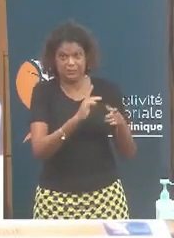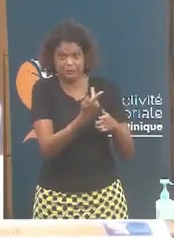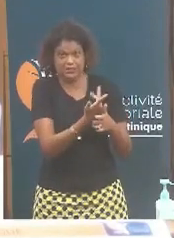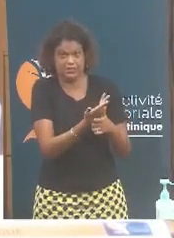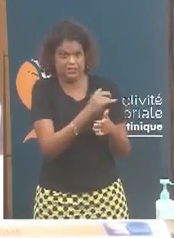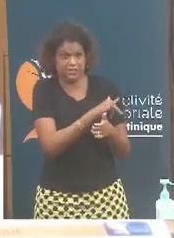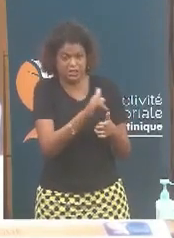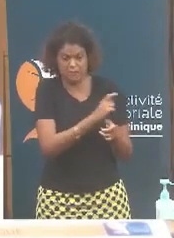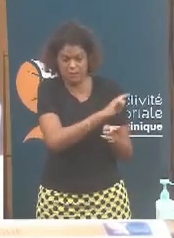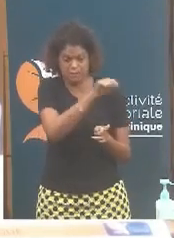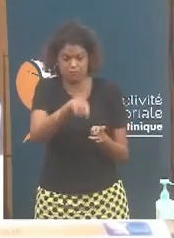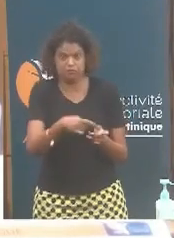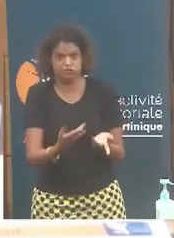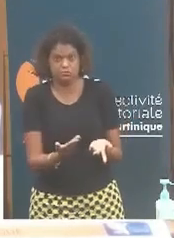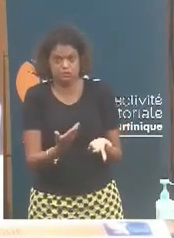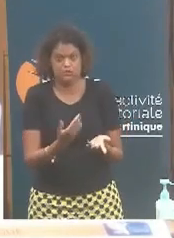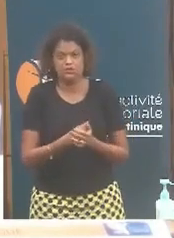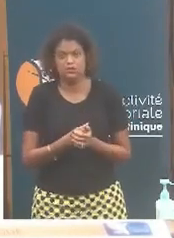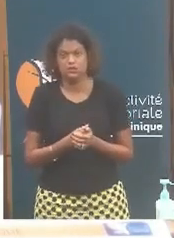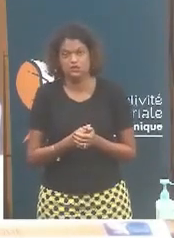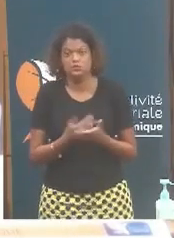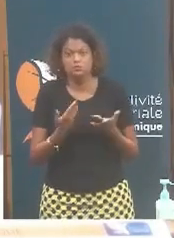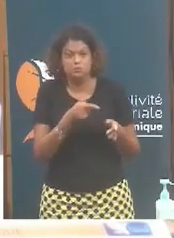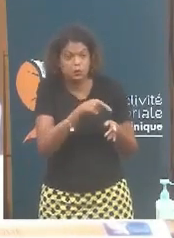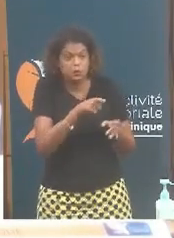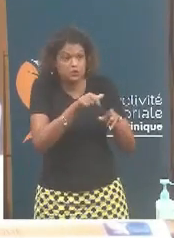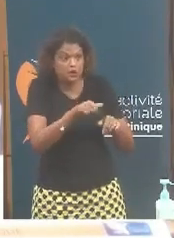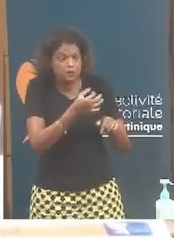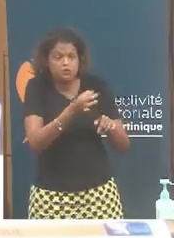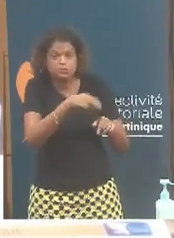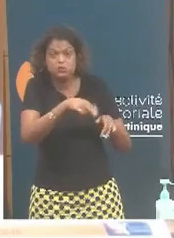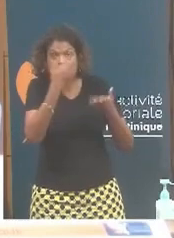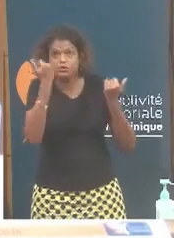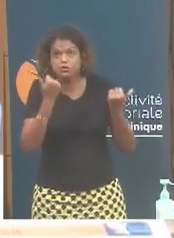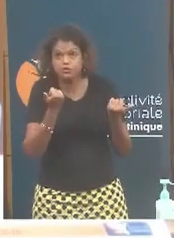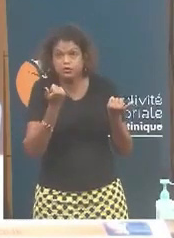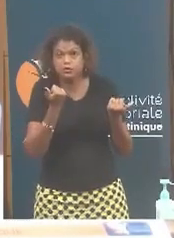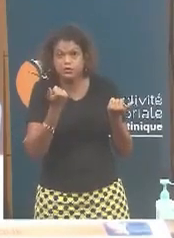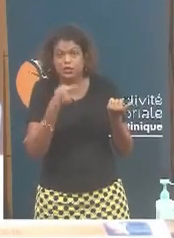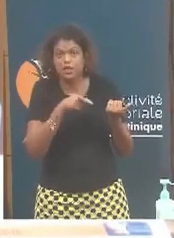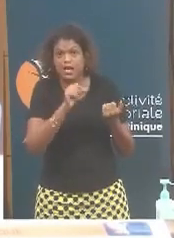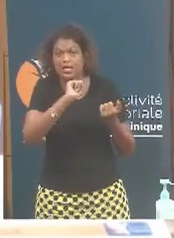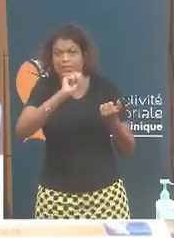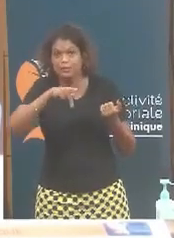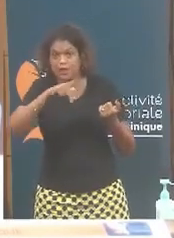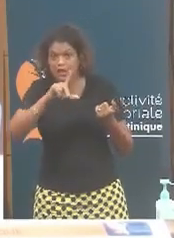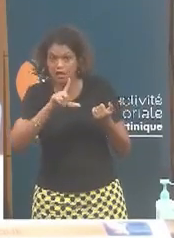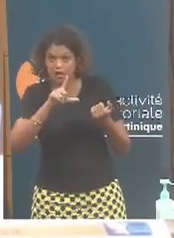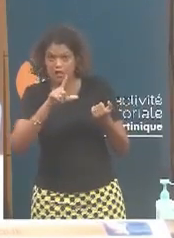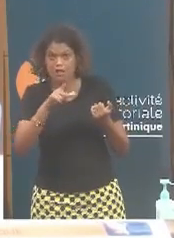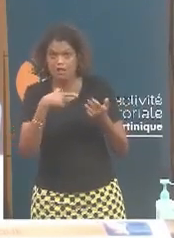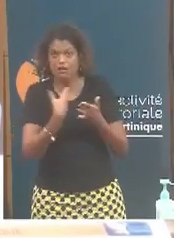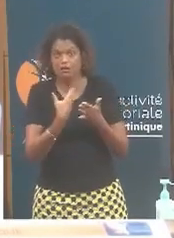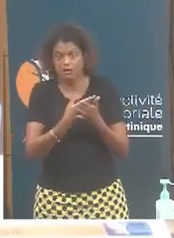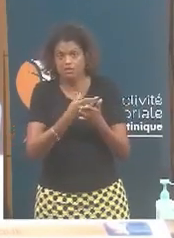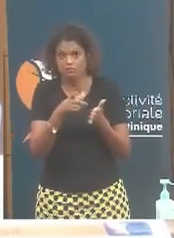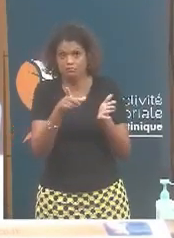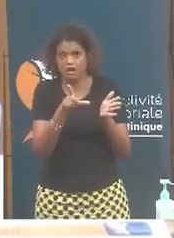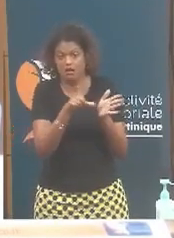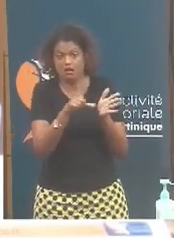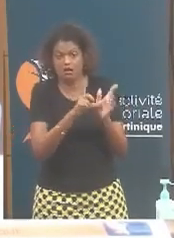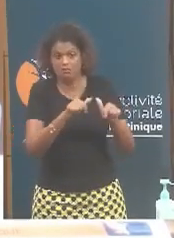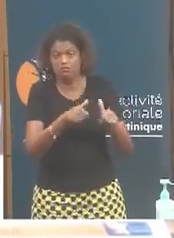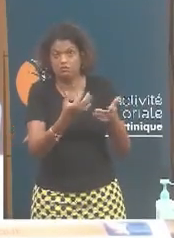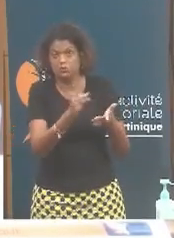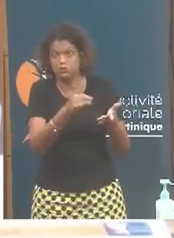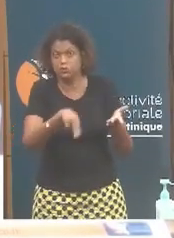conseil d'administration. Alors, est-ce qu'il existe? Est-ce que l'SPL a une base légale toujours? Parce que